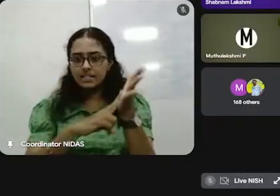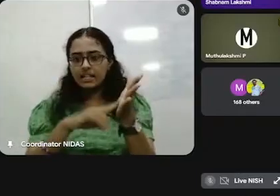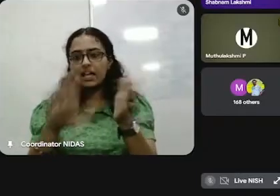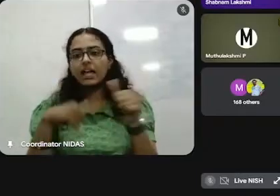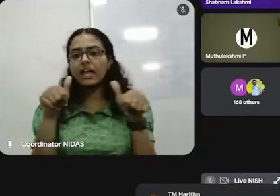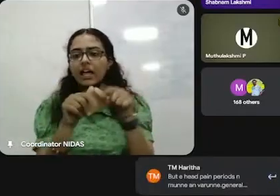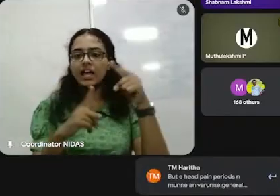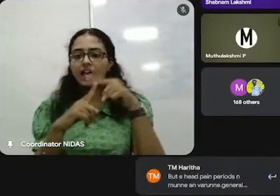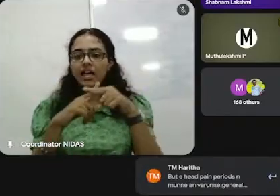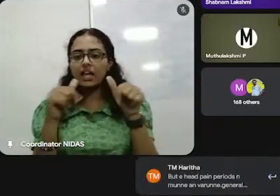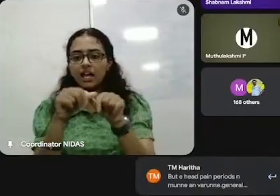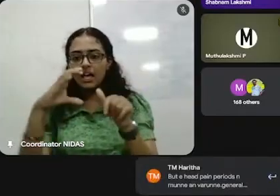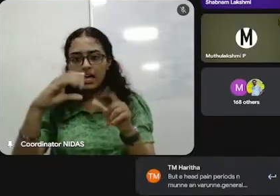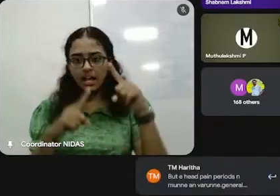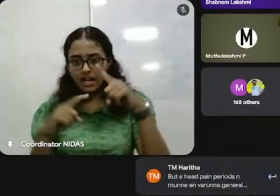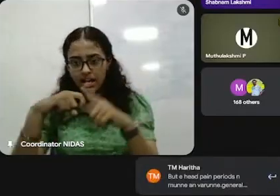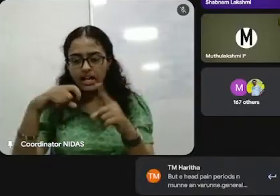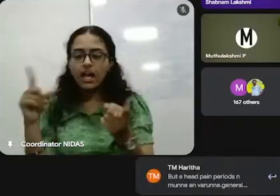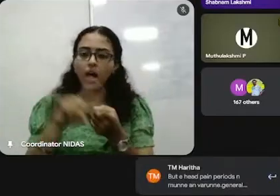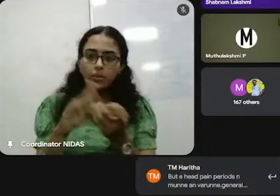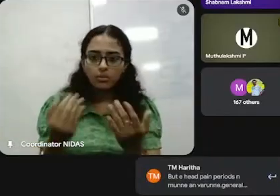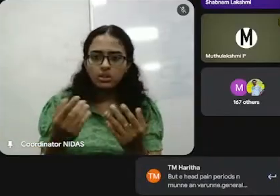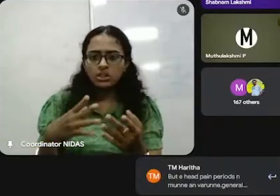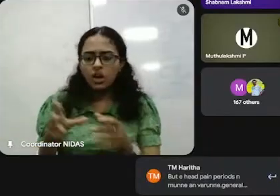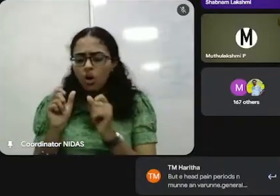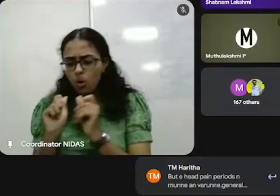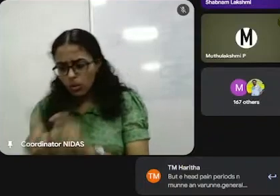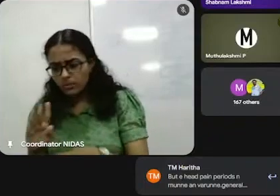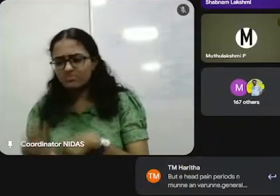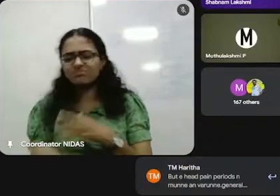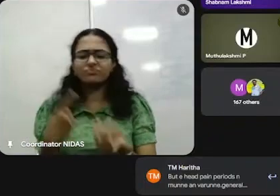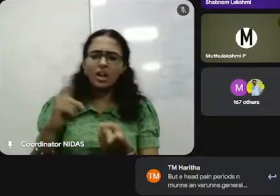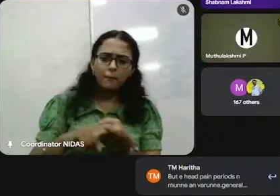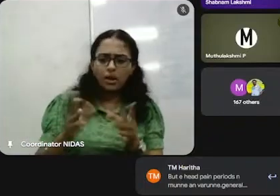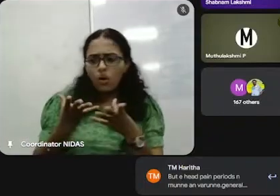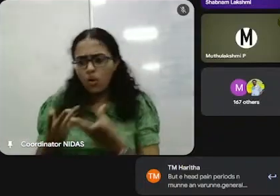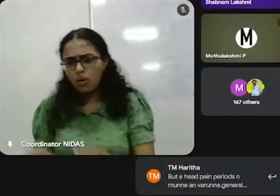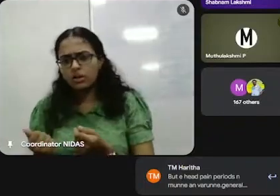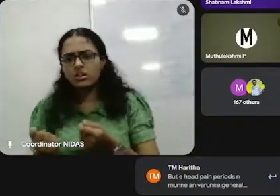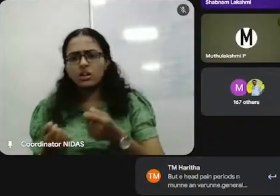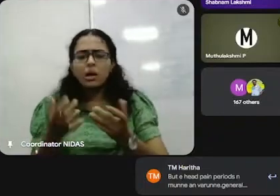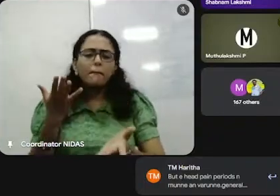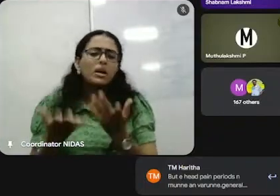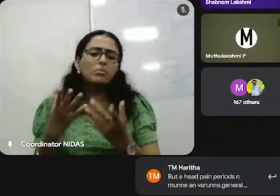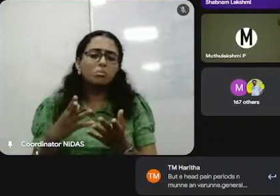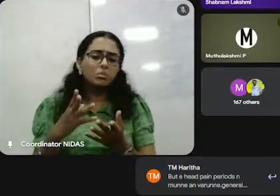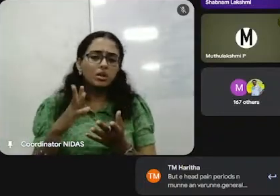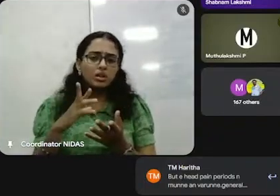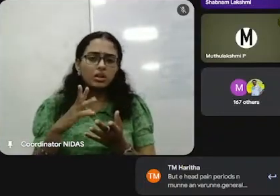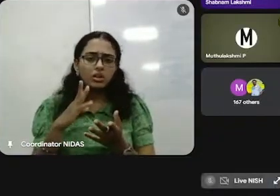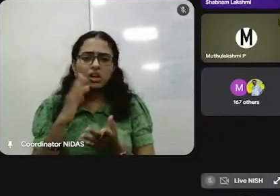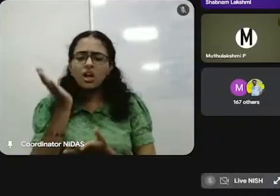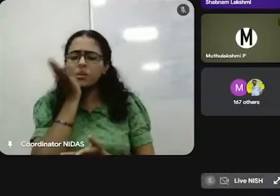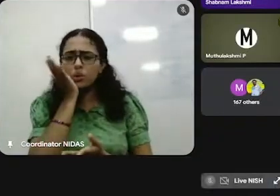ഒന്ന് ചെറുതായിട്ടൊന്ന് വരിക, പിന്നെ അങ്ങ് ഓക്കെ ആവും, പിന്നെയും കുറച്ച് കഴിയുമ്പം വീണ്ടും വരും. എന്തുകൊണ്ടാവും മെയിൻ ആയിട്ട് വരെ? അവർക്ക് ഡയബറ്റിക്സോ കാര്യങ്ങളൊന്നും